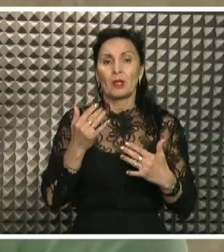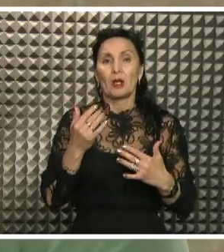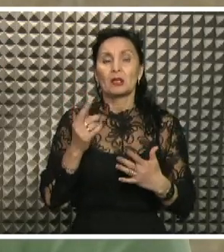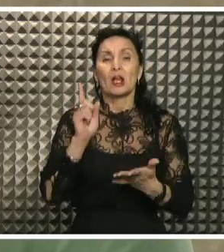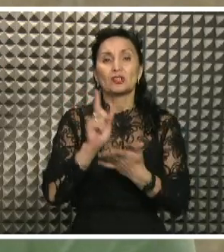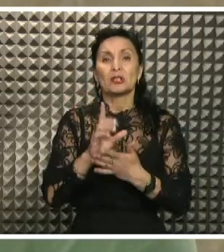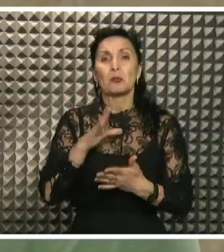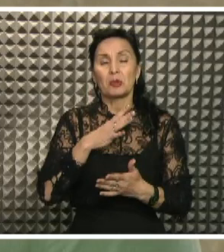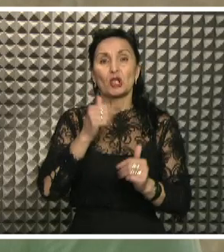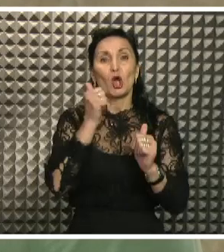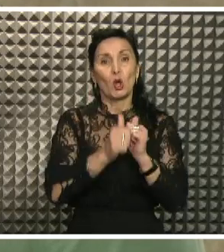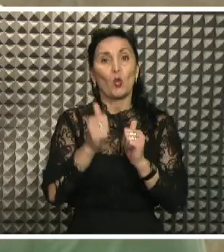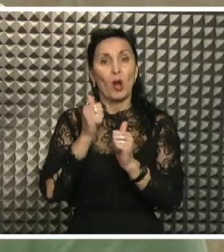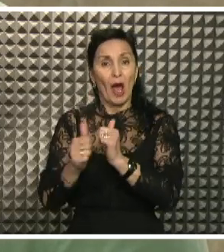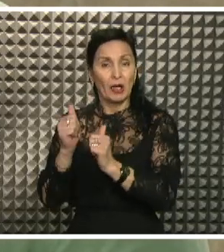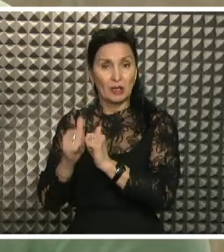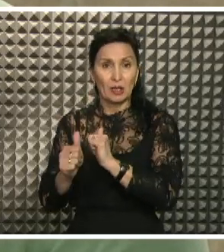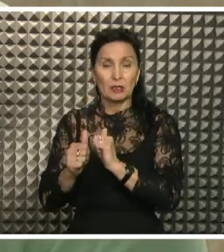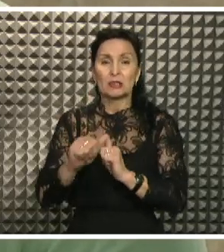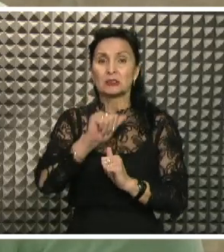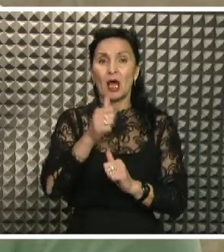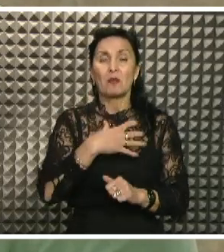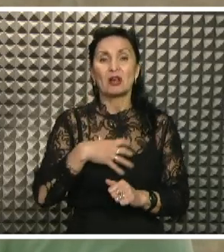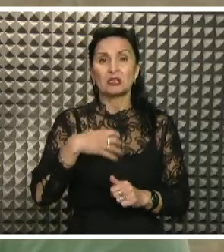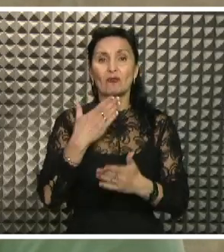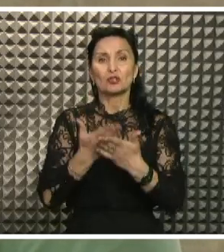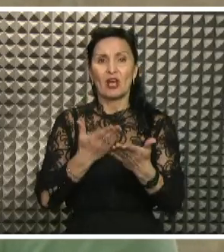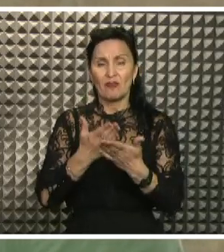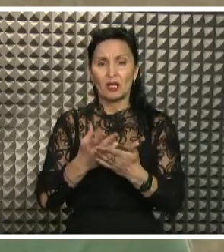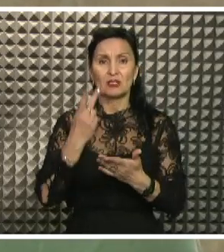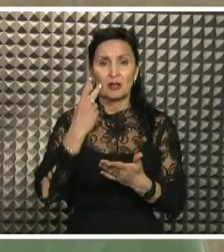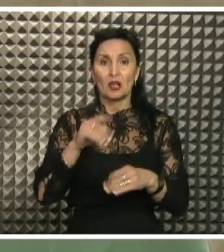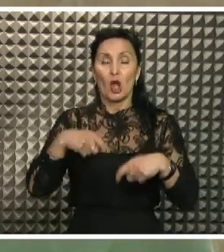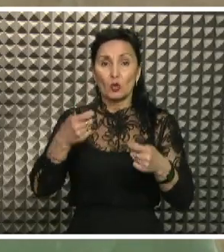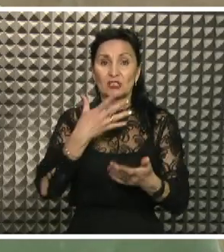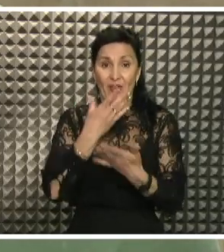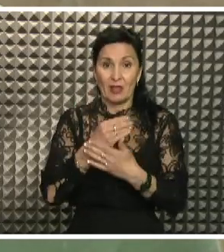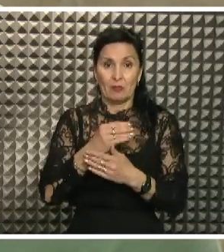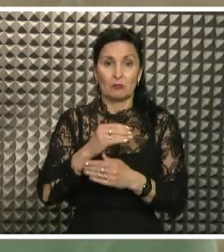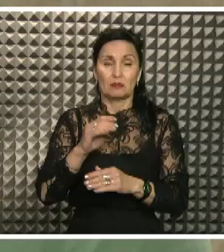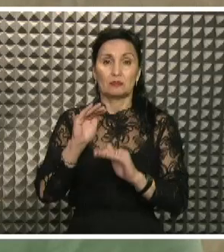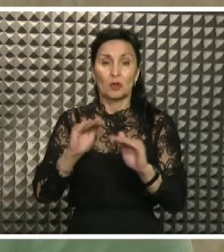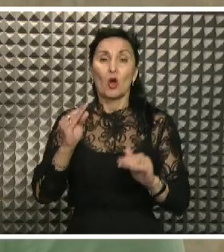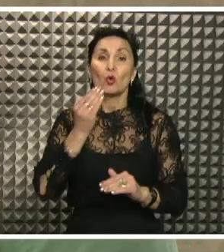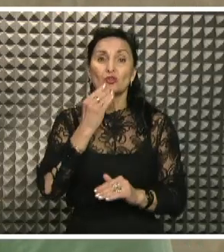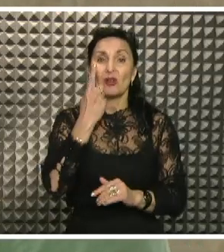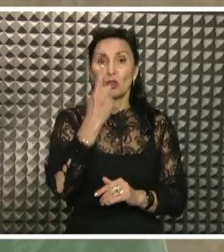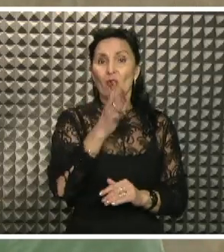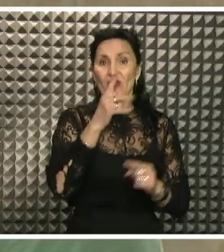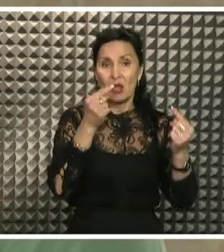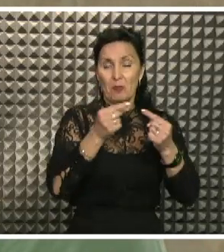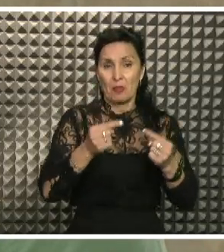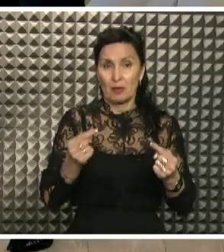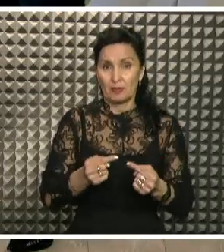Они должны быть регулярные, то есть самый основной совет, который я даю своим подопечным, кушать в одно и то же время изо